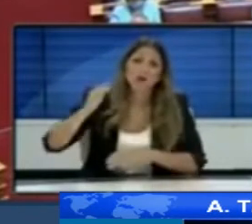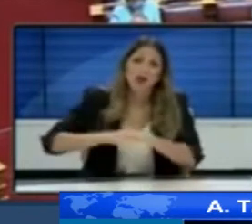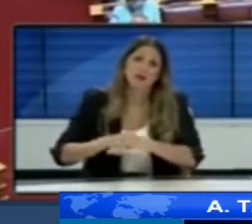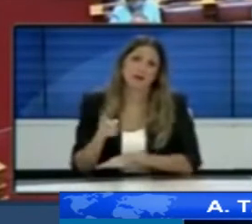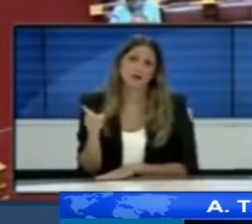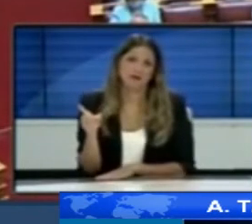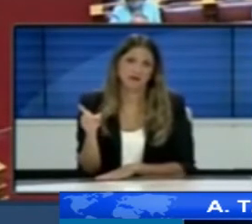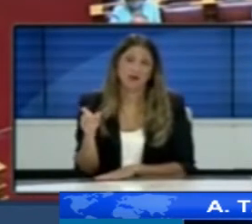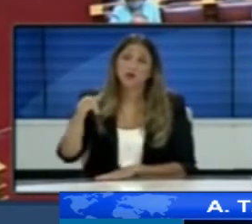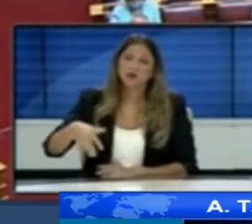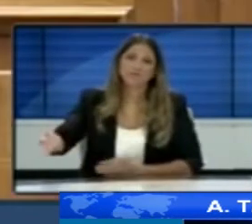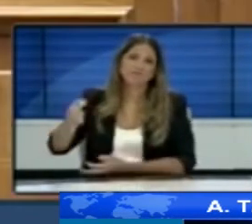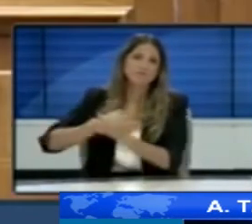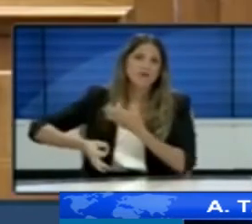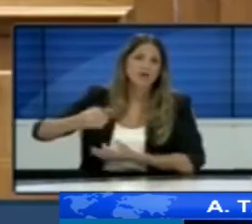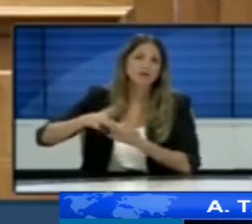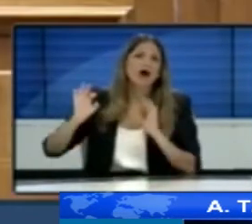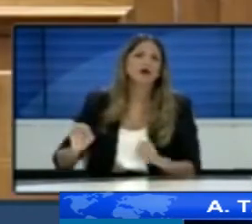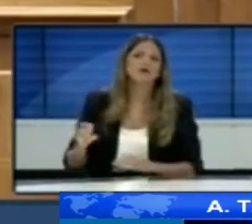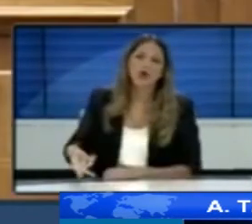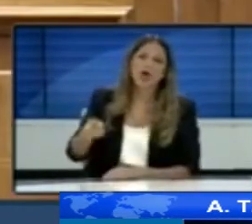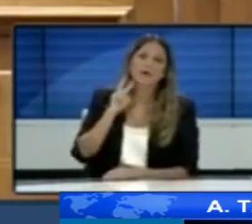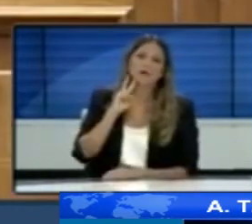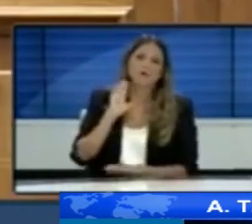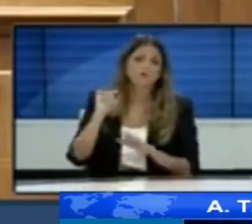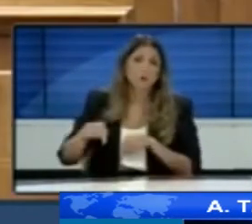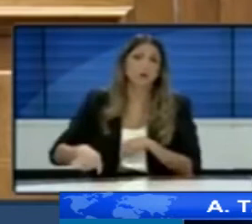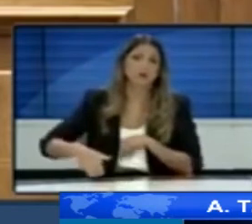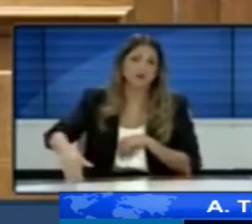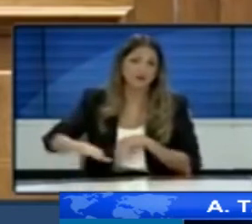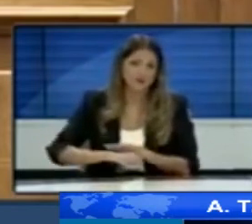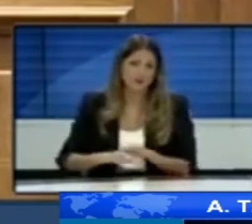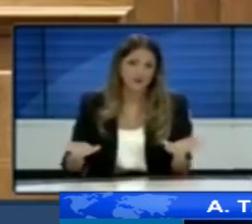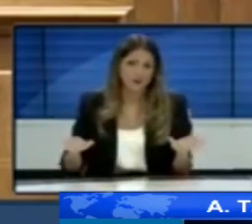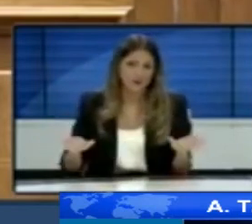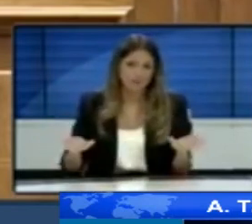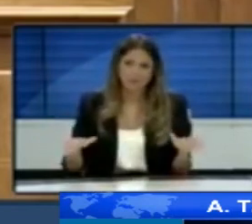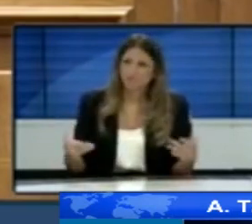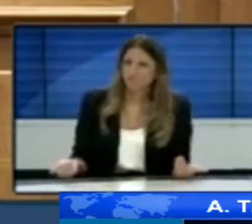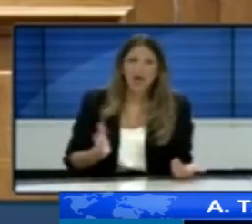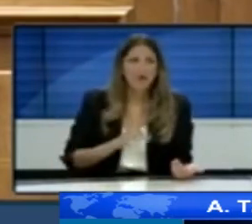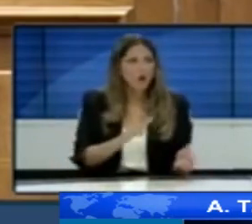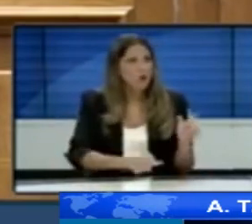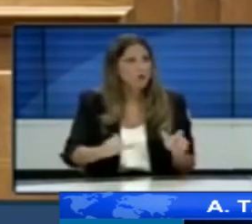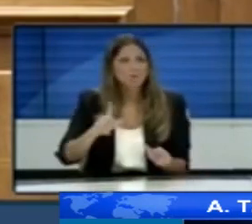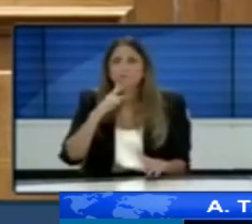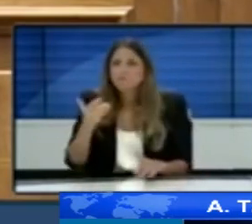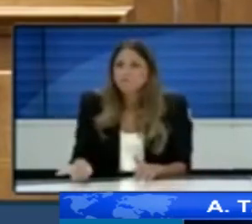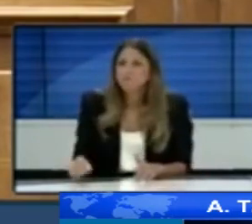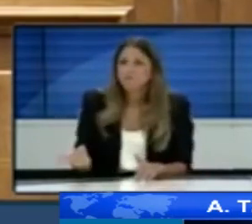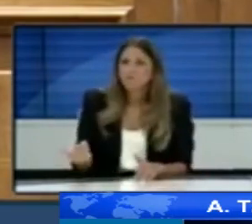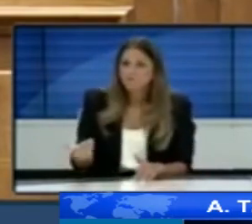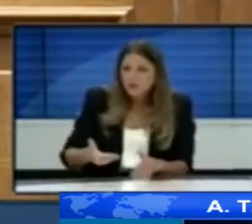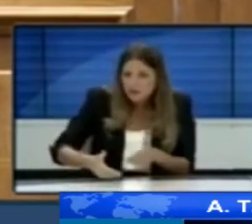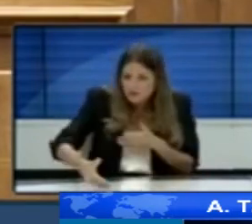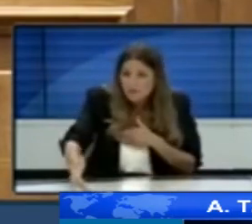τη Μαργαρίτα και να δώσετε μια απάντηση. Αλήθεια δεν το βλέπετε και εσείς ότι δεν